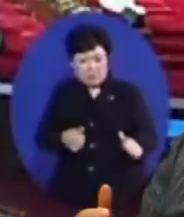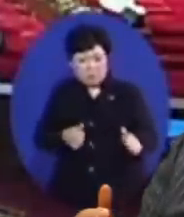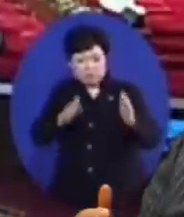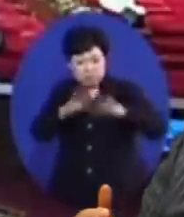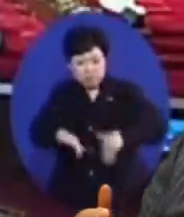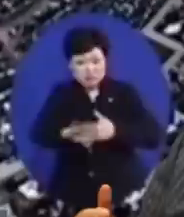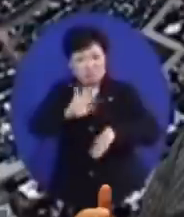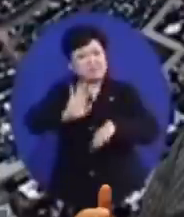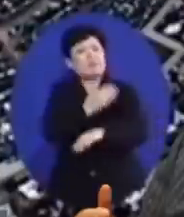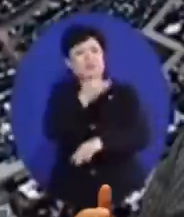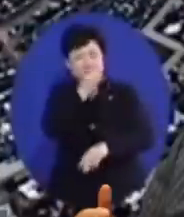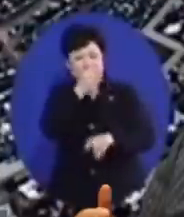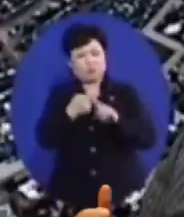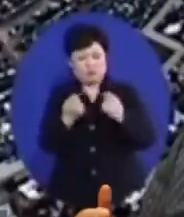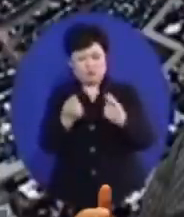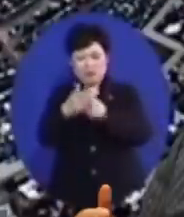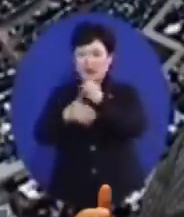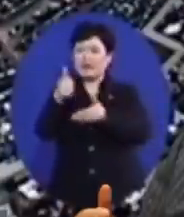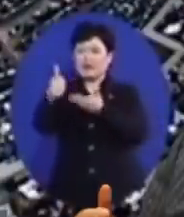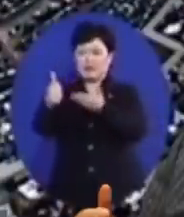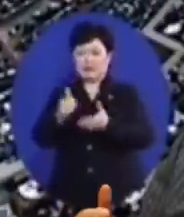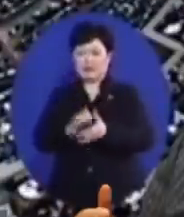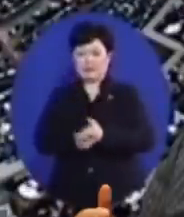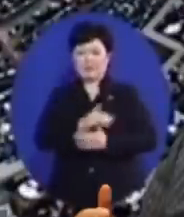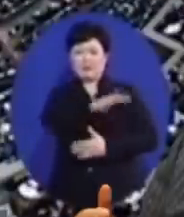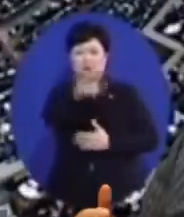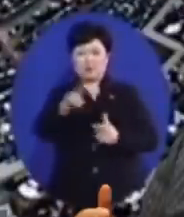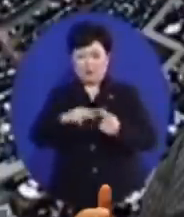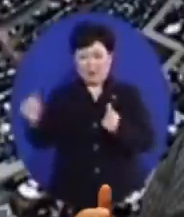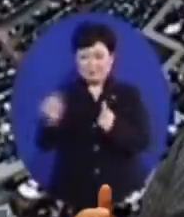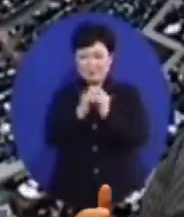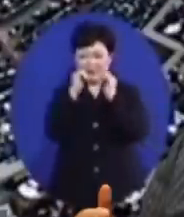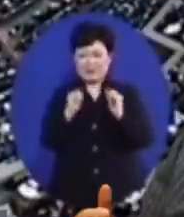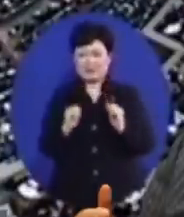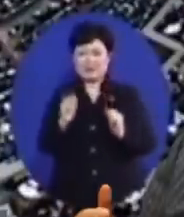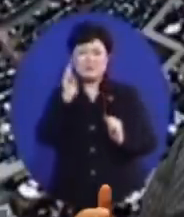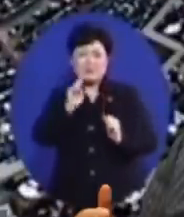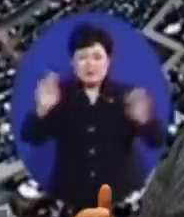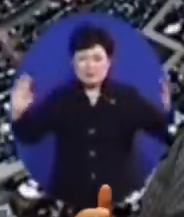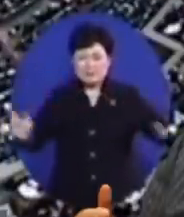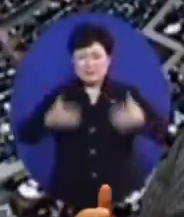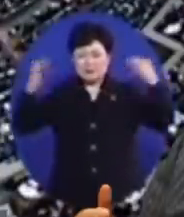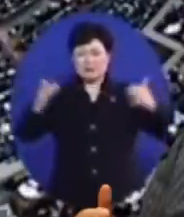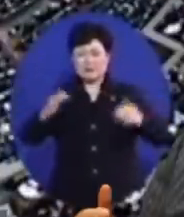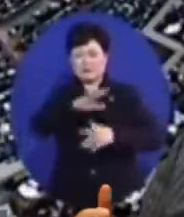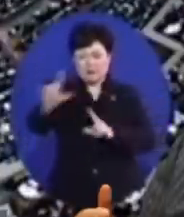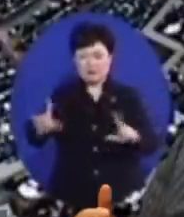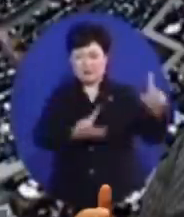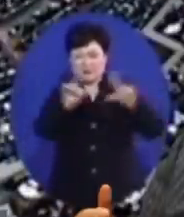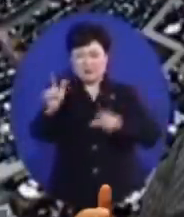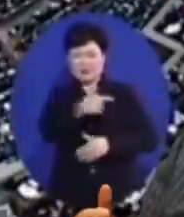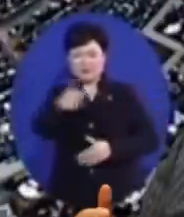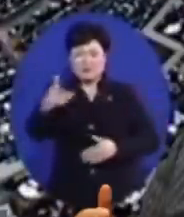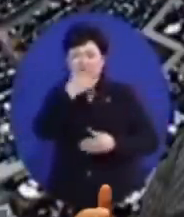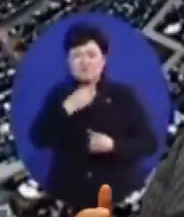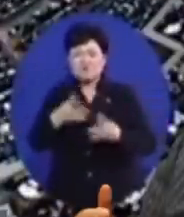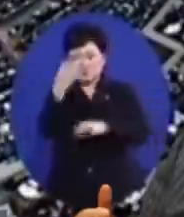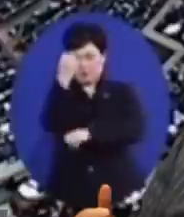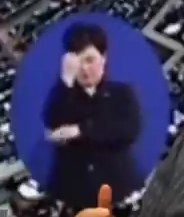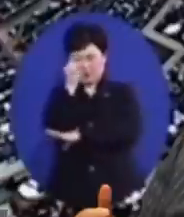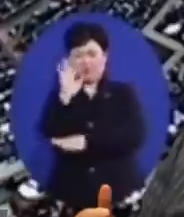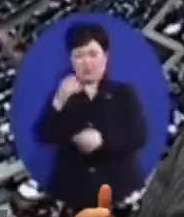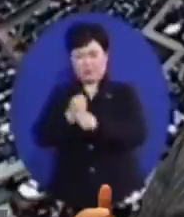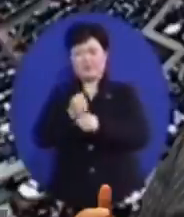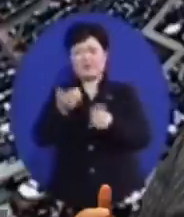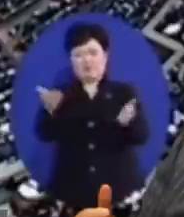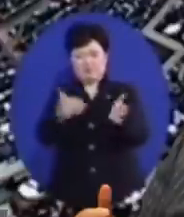것입니다. 우리 하나님께서는 우리와 같이 계셔서 폭풍우가 우리의 생활에 굉장히 큰 축복의 근원이 되도록 만들어주는